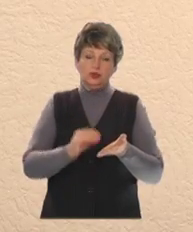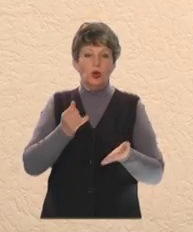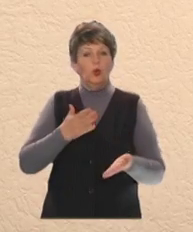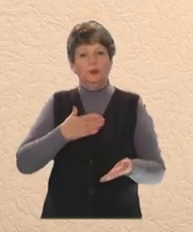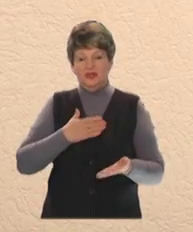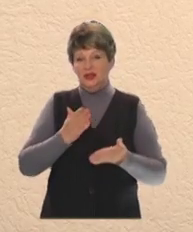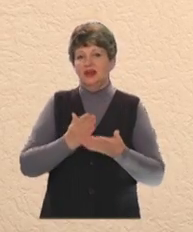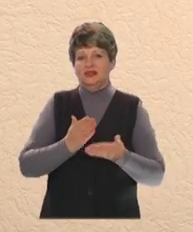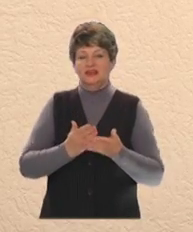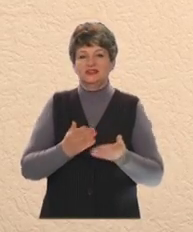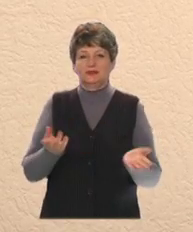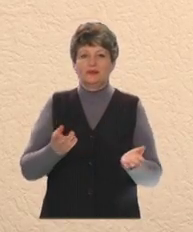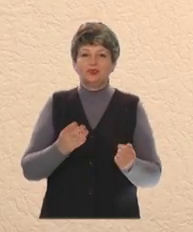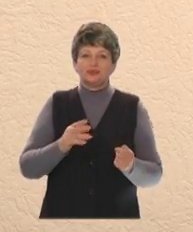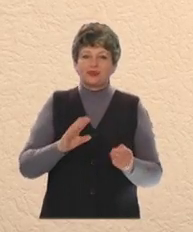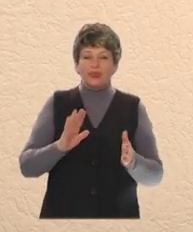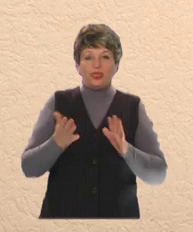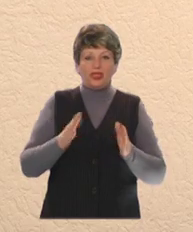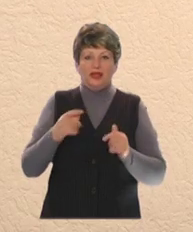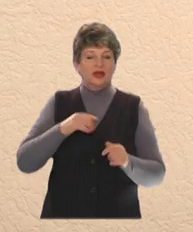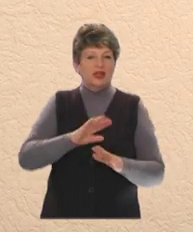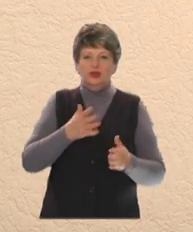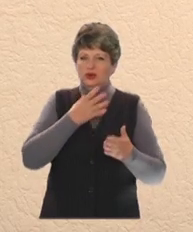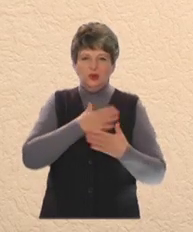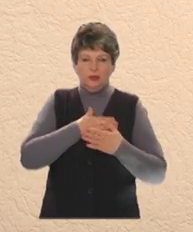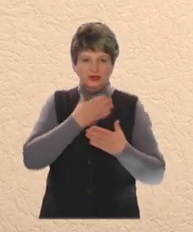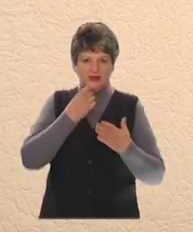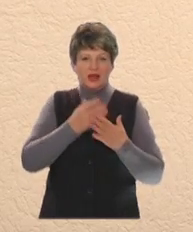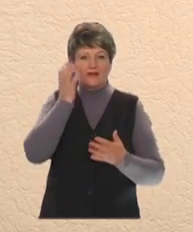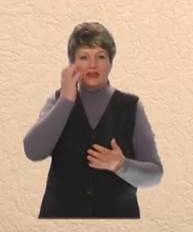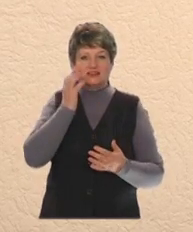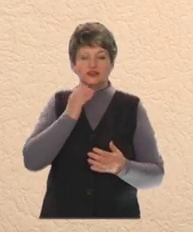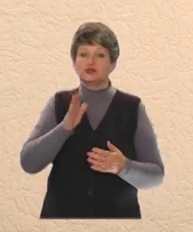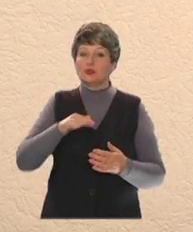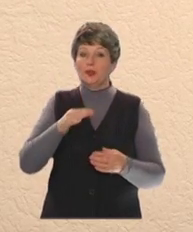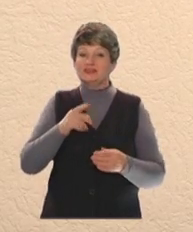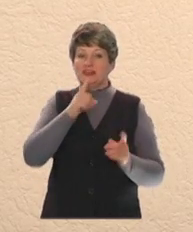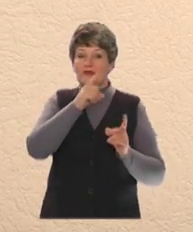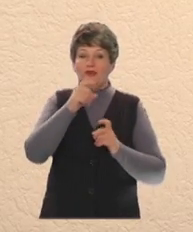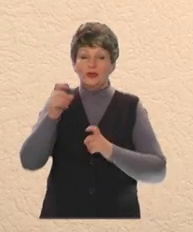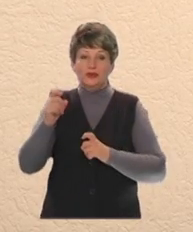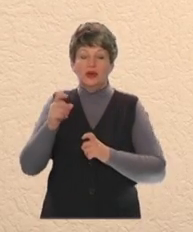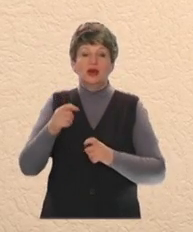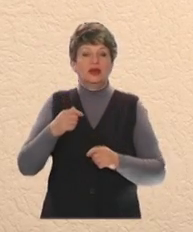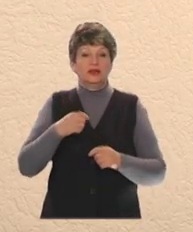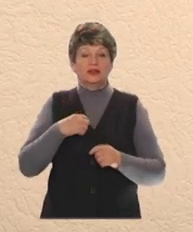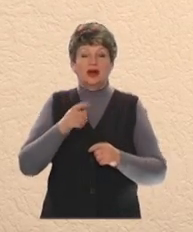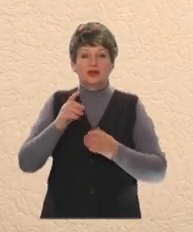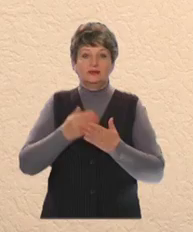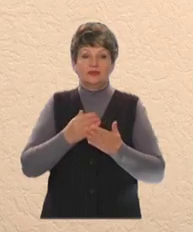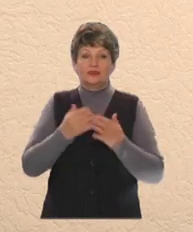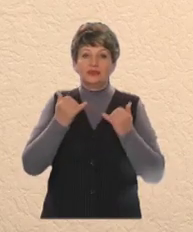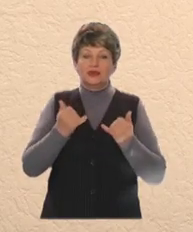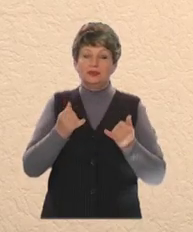мене комплекси, я не люблю своїх веснушок, і після фотосесії я їх